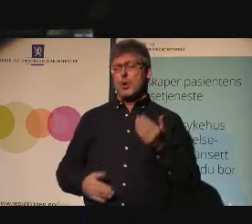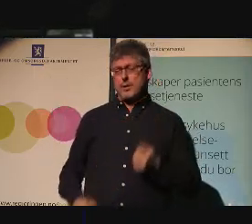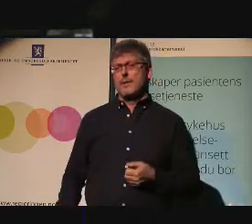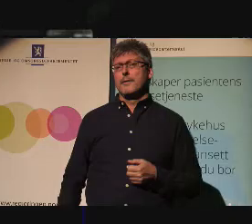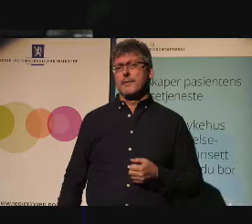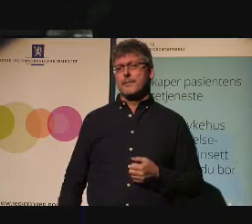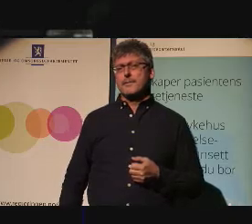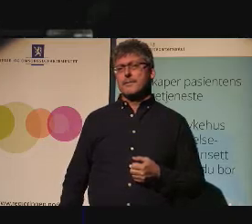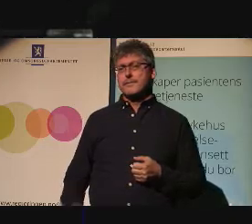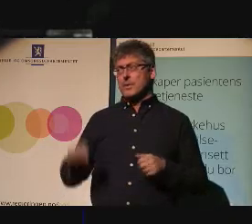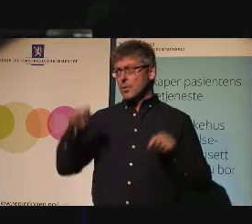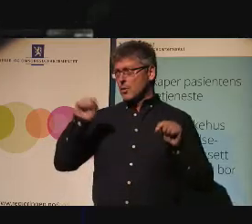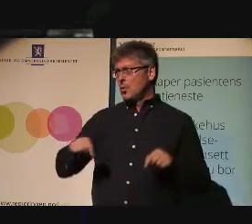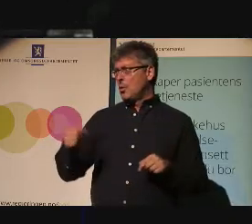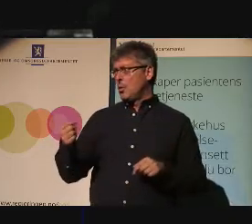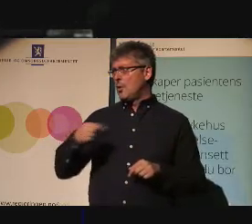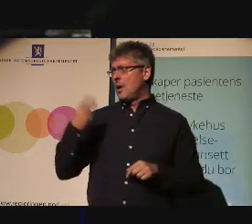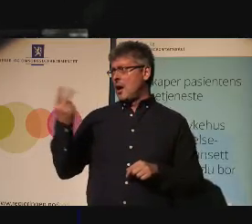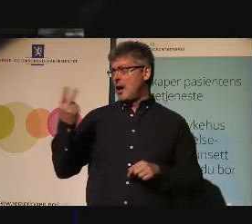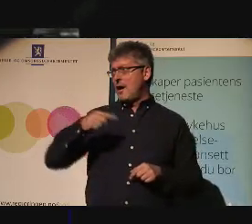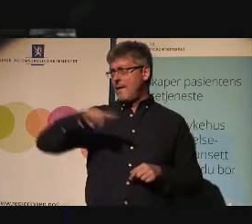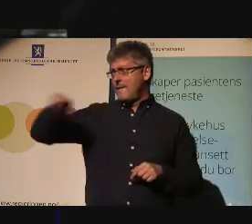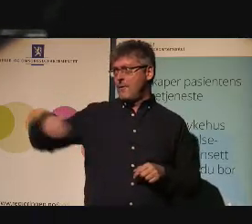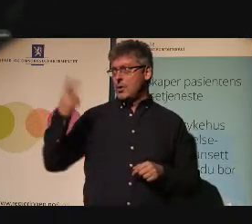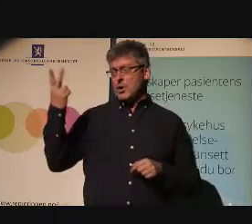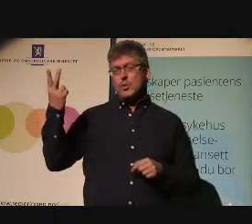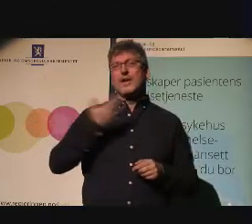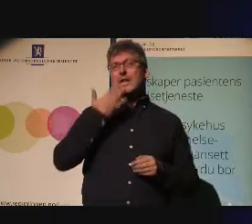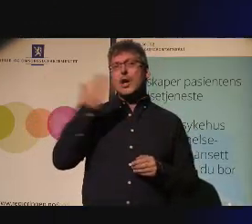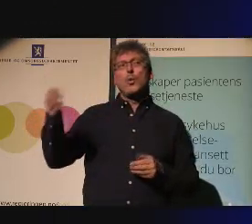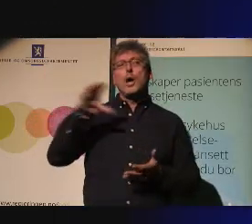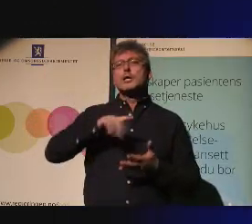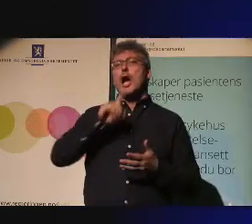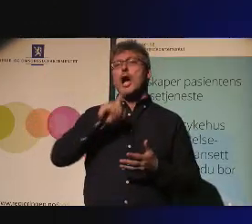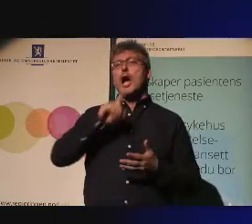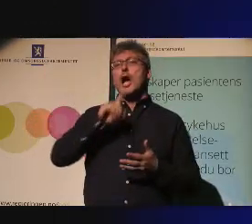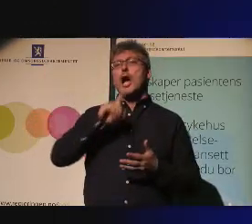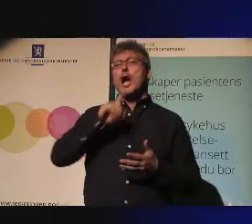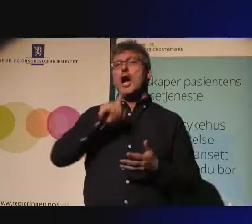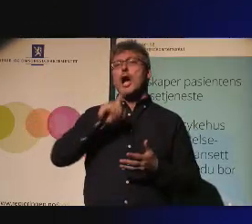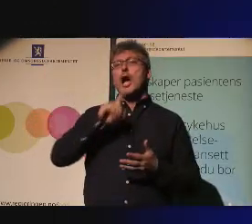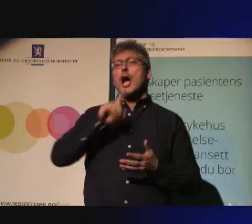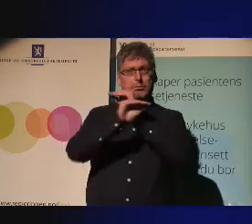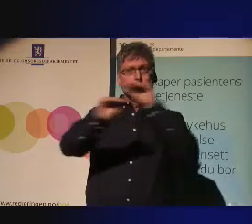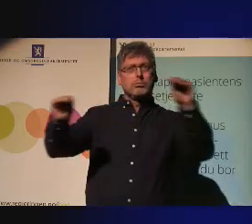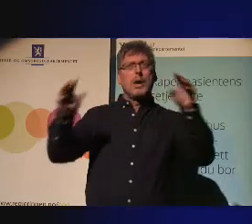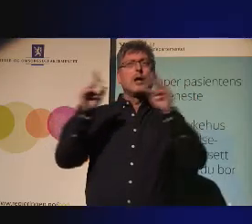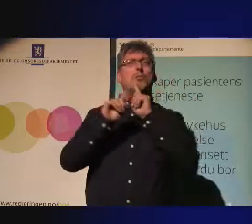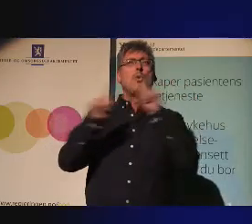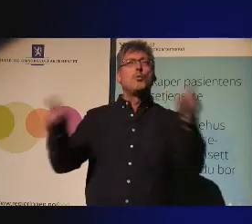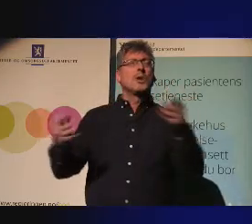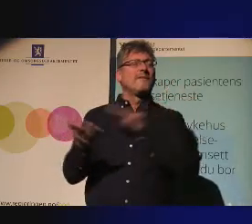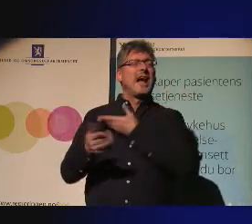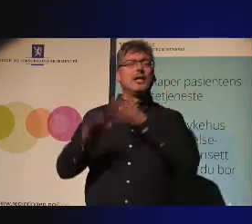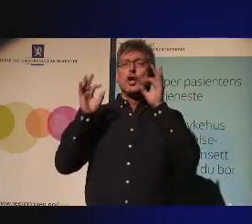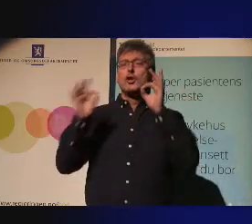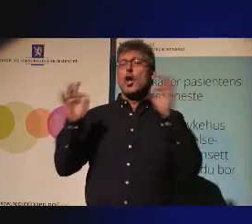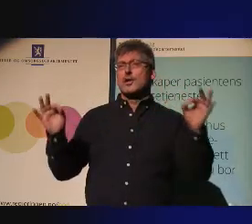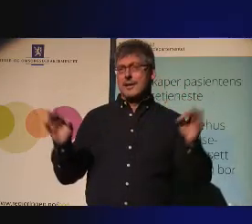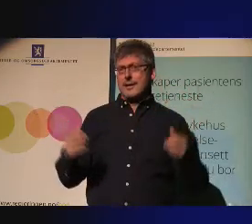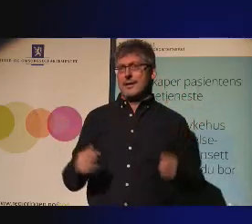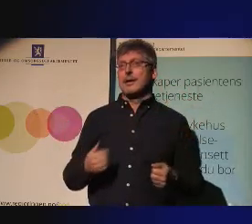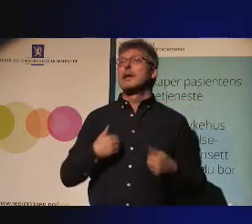Og nå har jo våre to veldig gode statsråder gitt oss et veldig tydelig budskap. Jeg oppfatter at dette